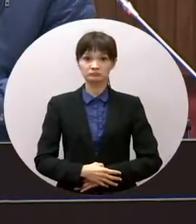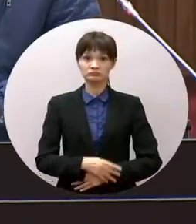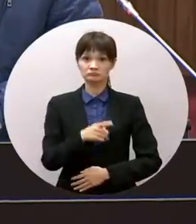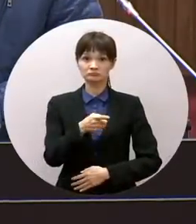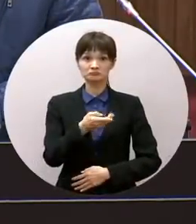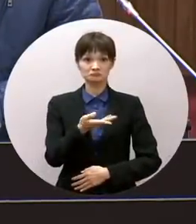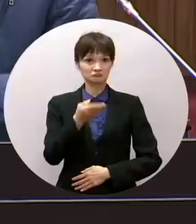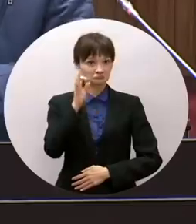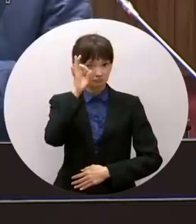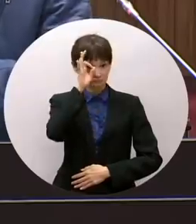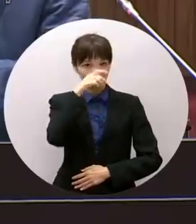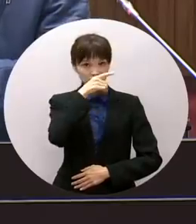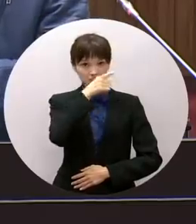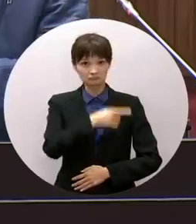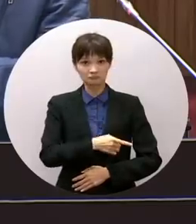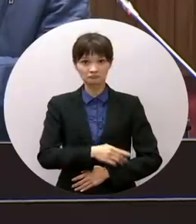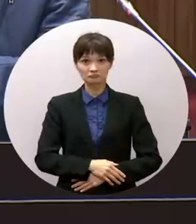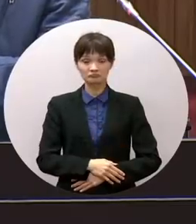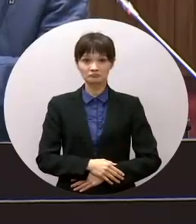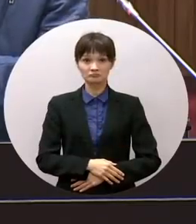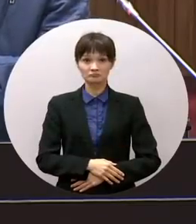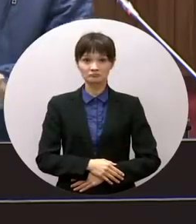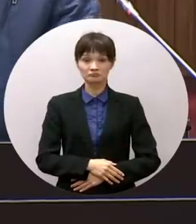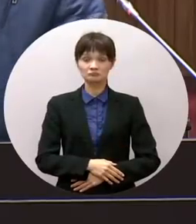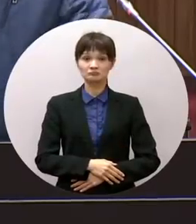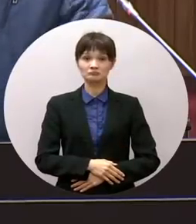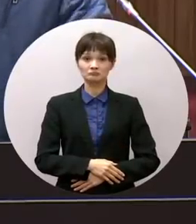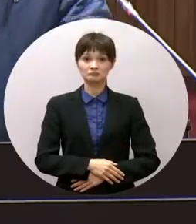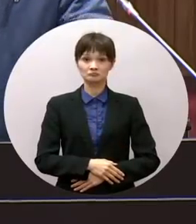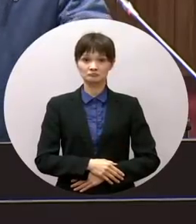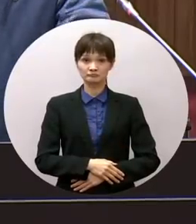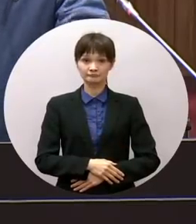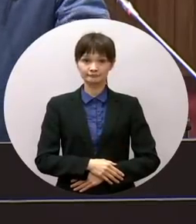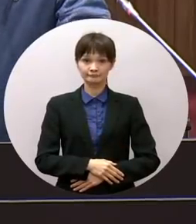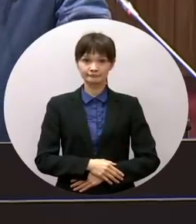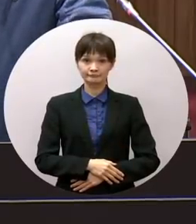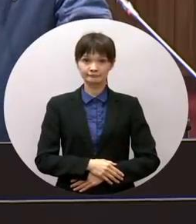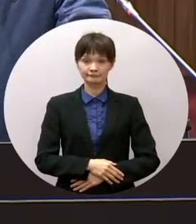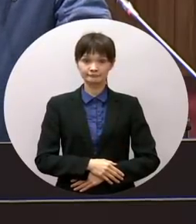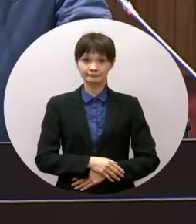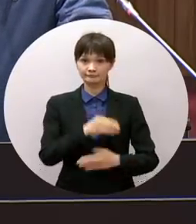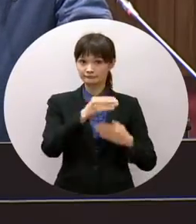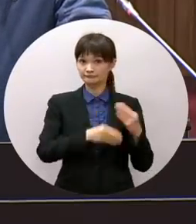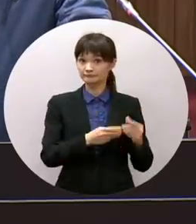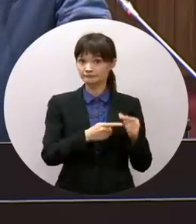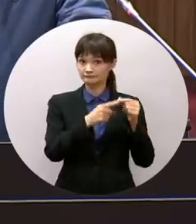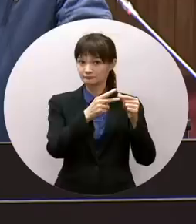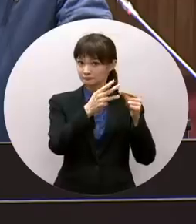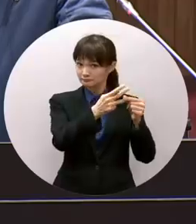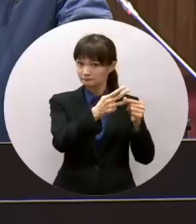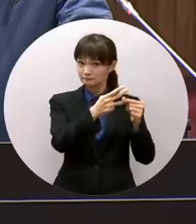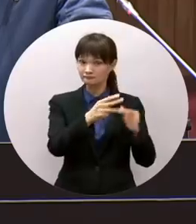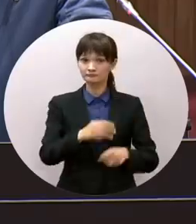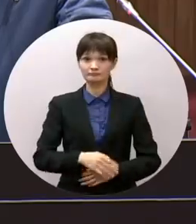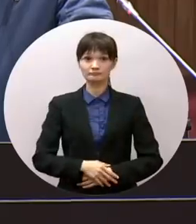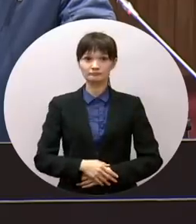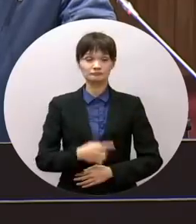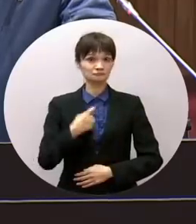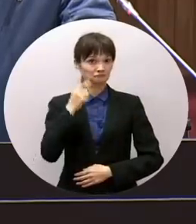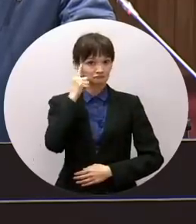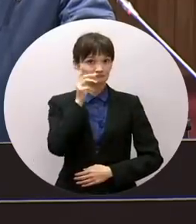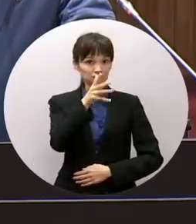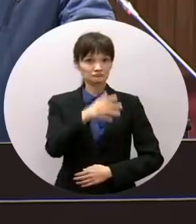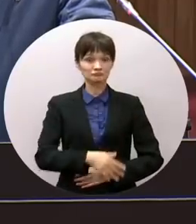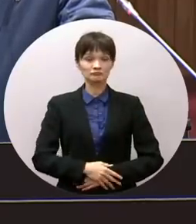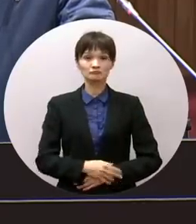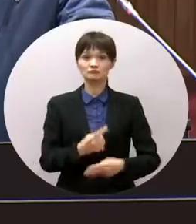你看到第三。非依法哦，我问你，诸